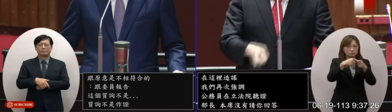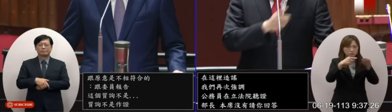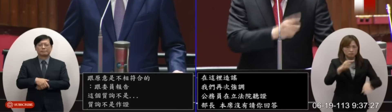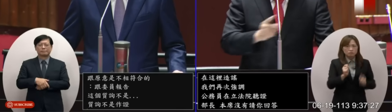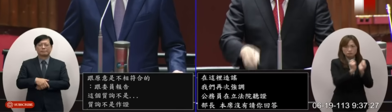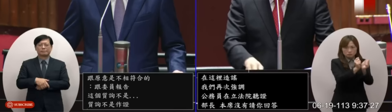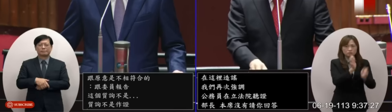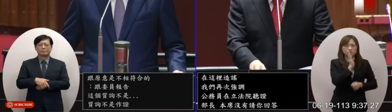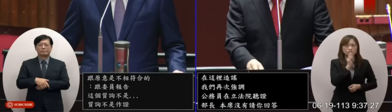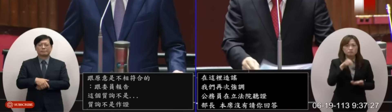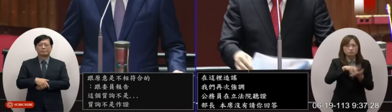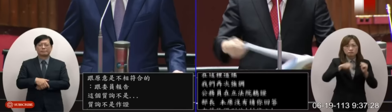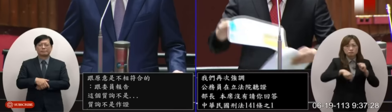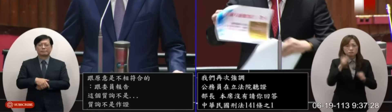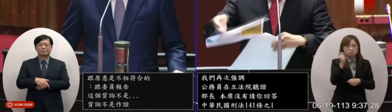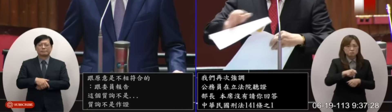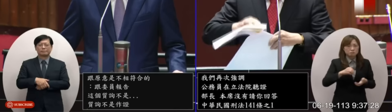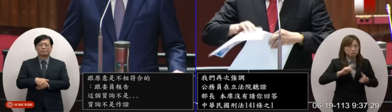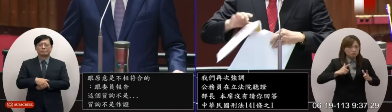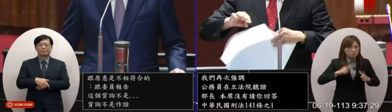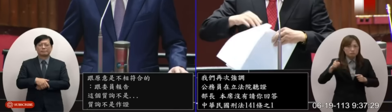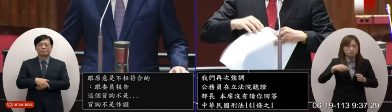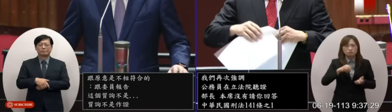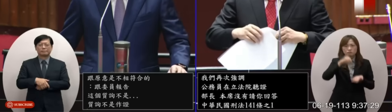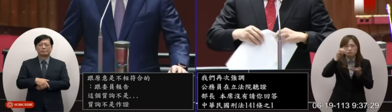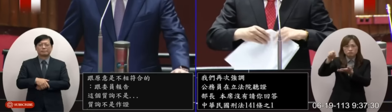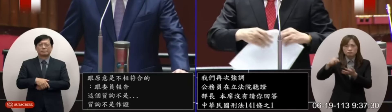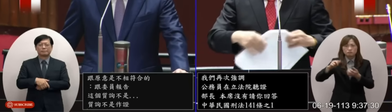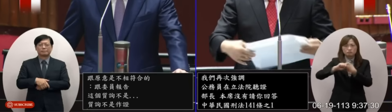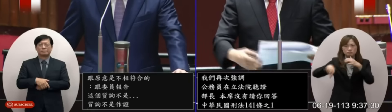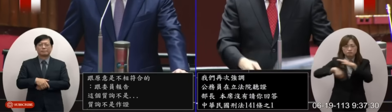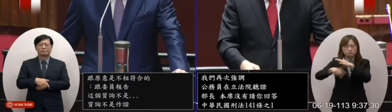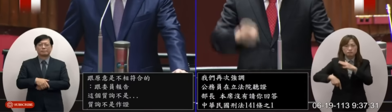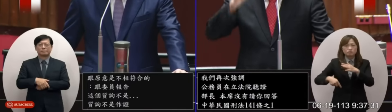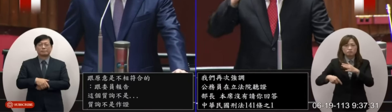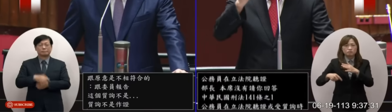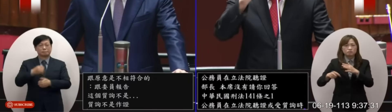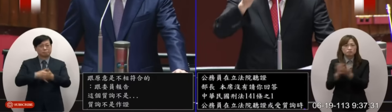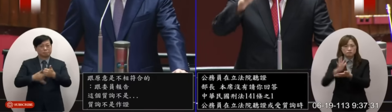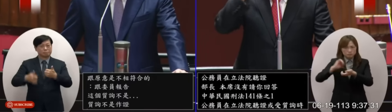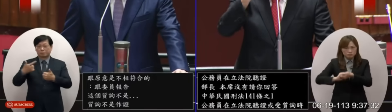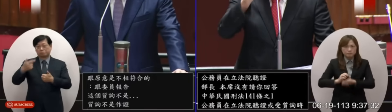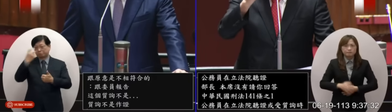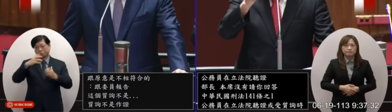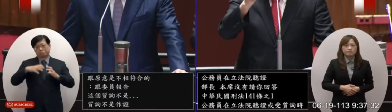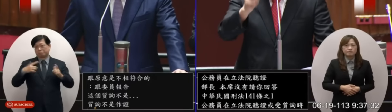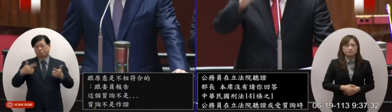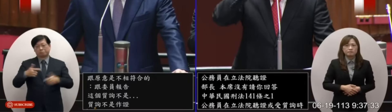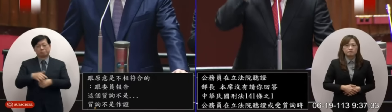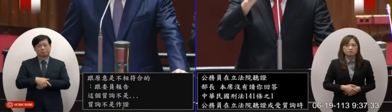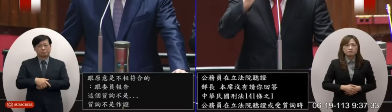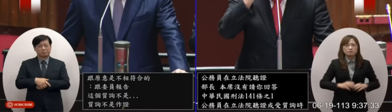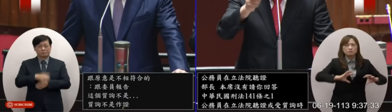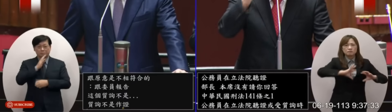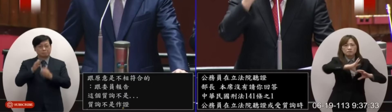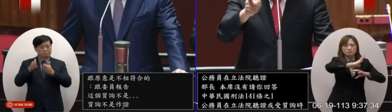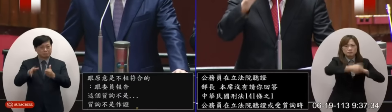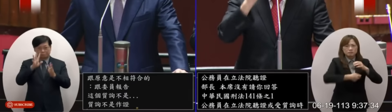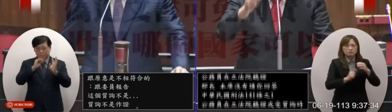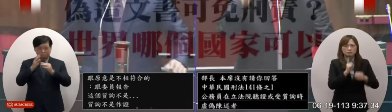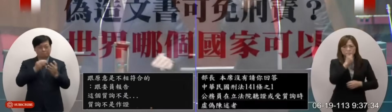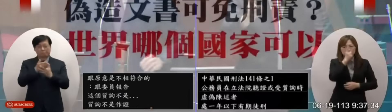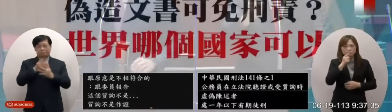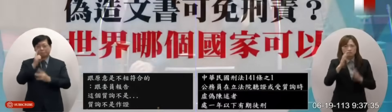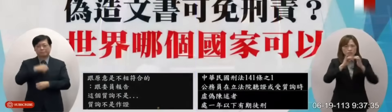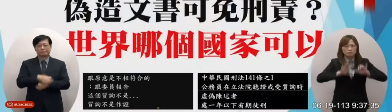判，他是送法院来处理。我相信这个结论就是， 委员，你不是检察官、啊， 全世界只有